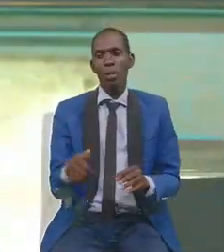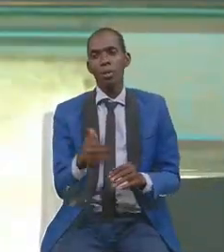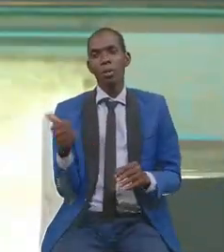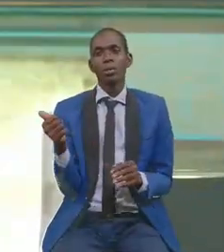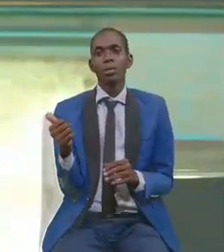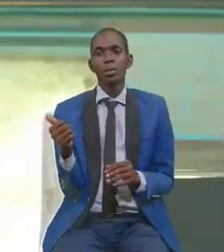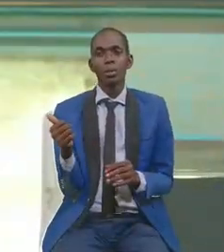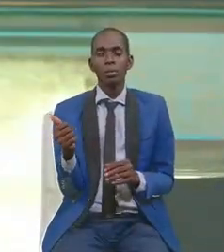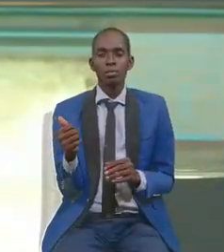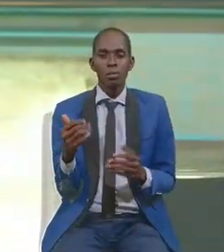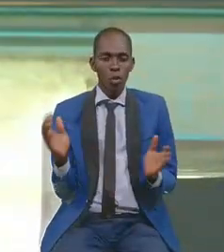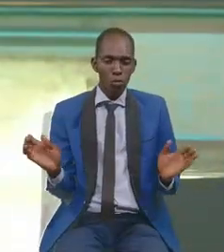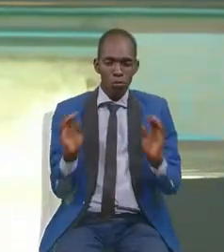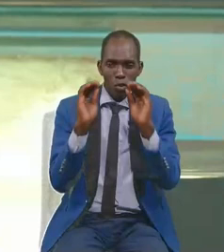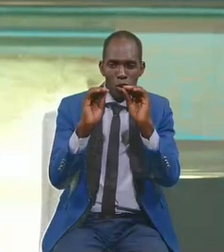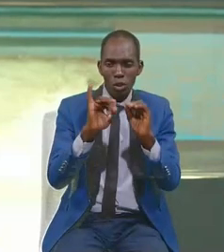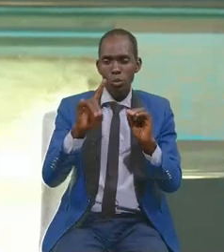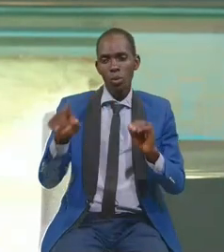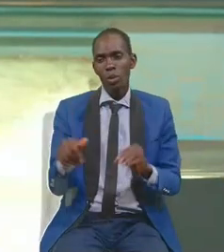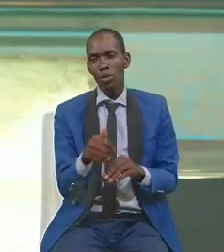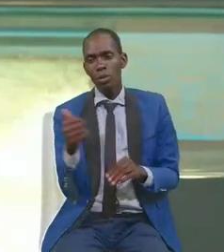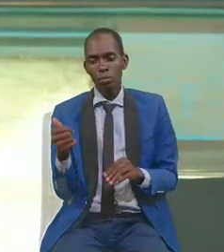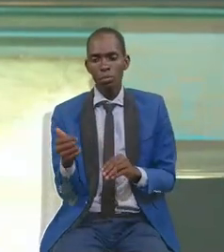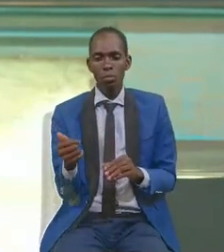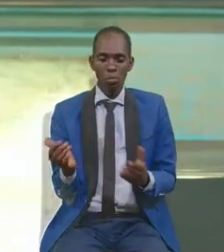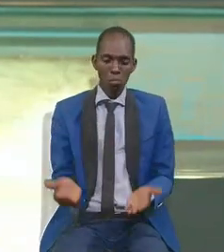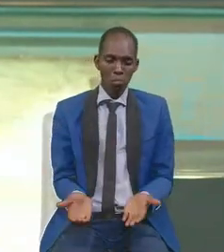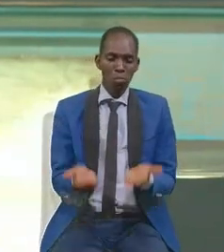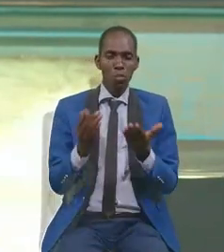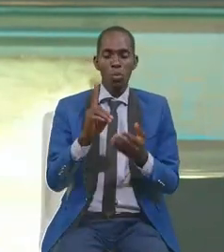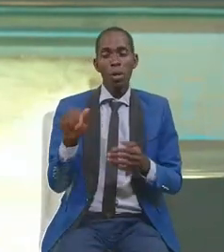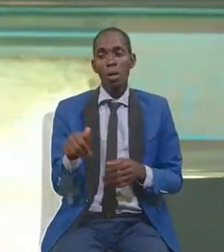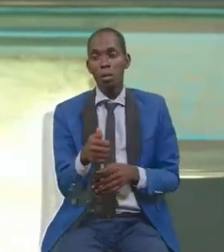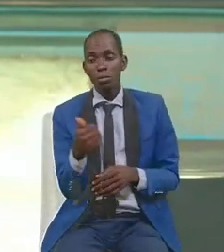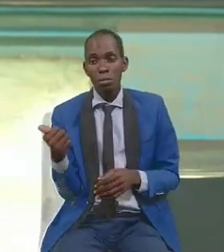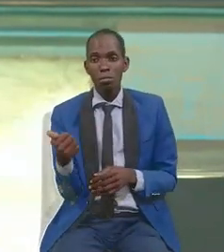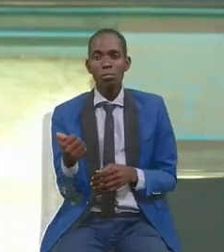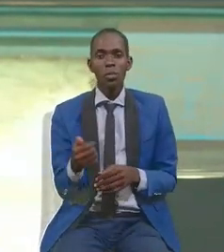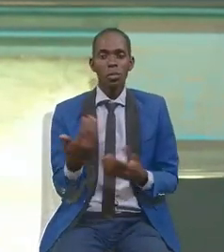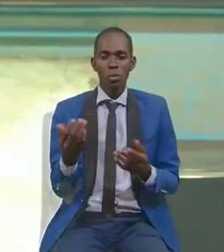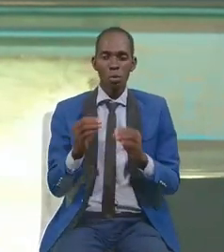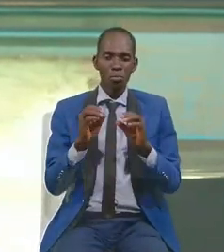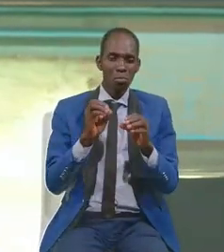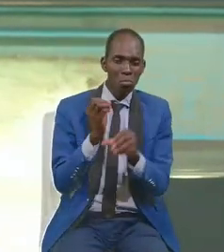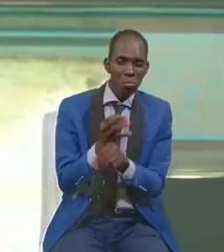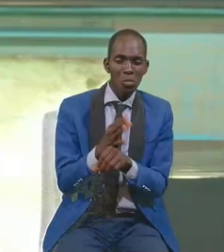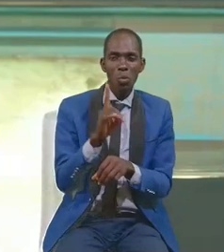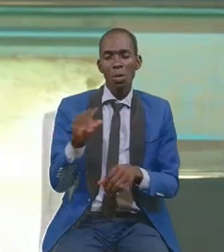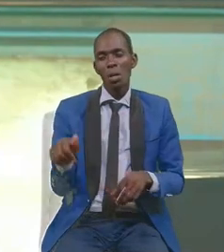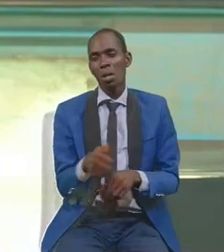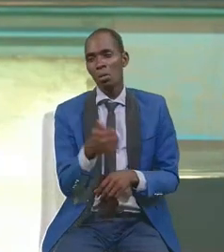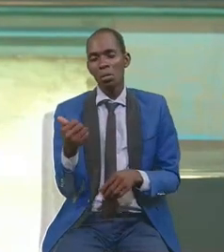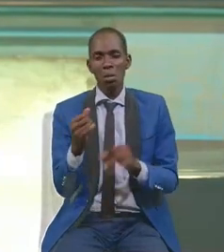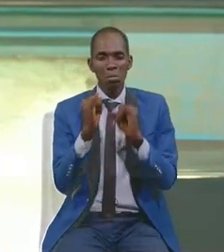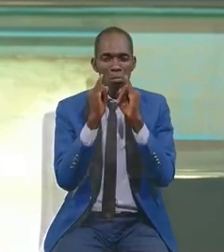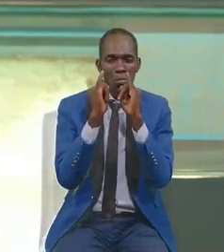exhortez-vous les uns les autres, éduquez-vous les uns les autres, illuminez-vous les uns les autres, instruisez-vous les uns